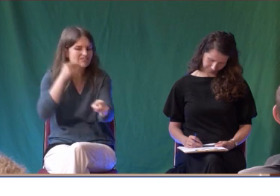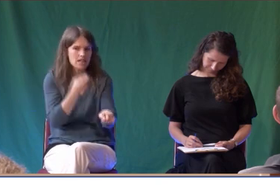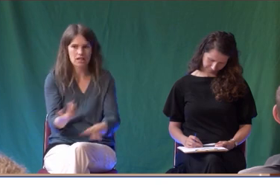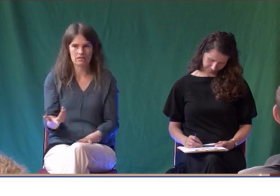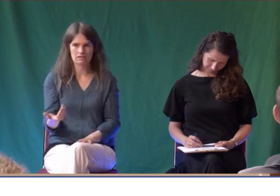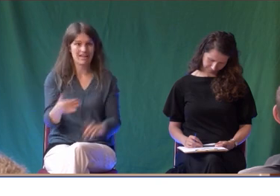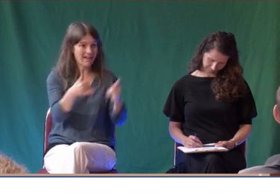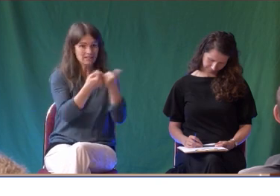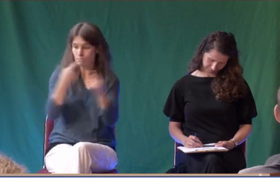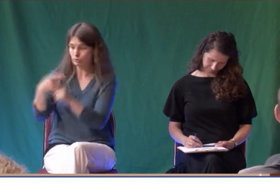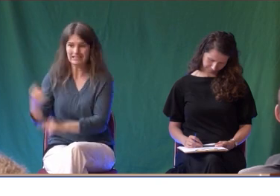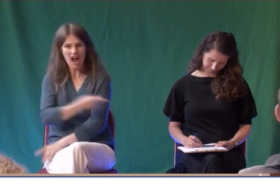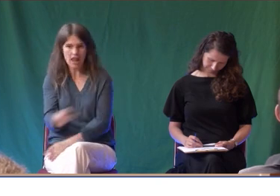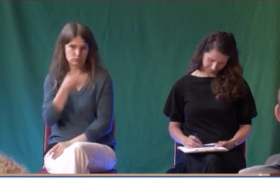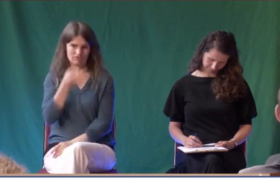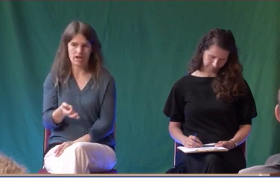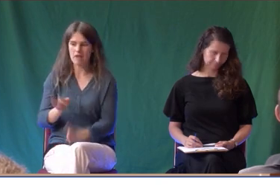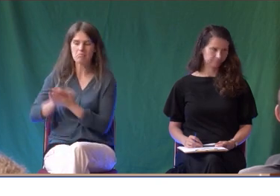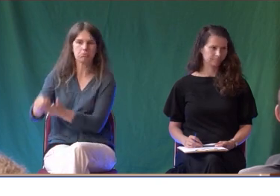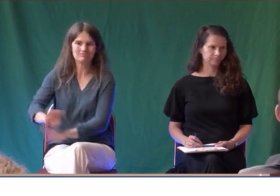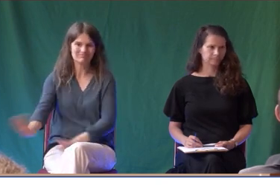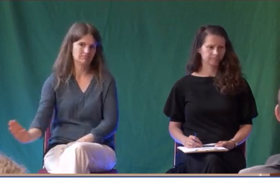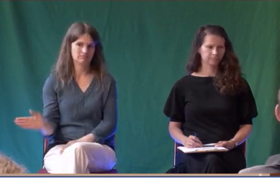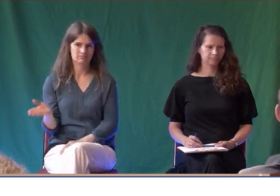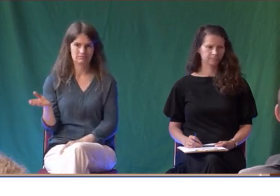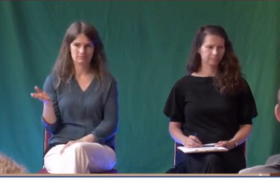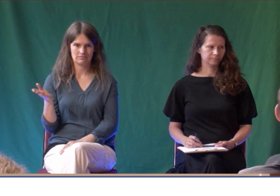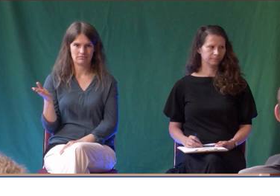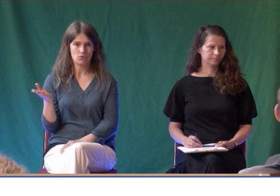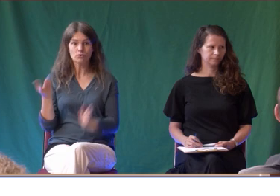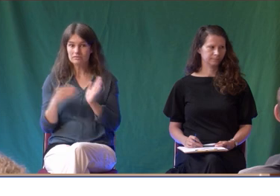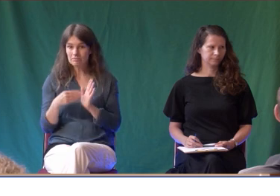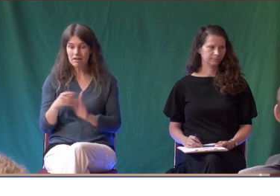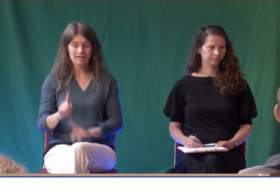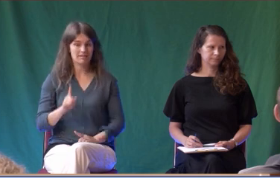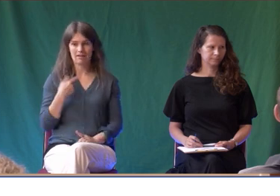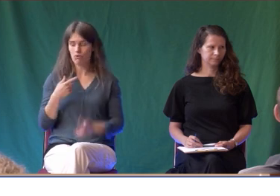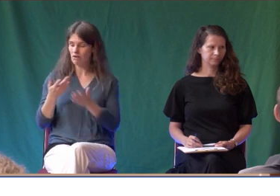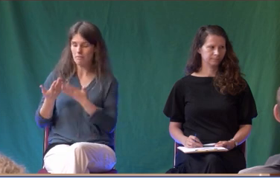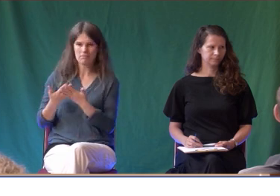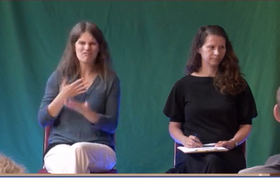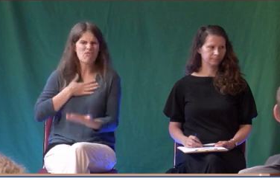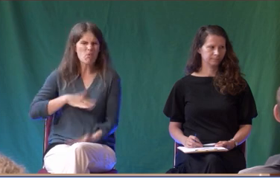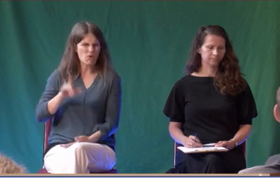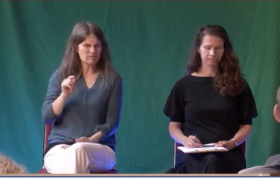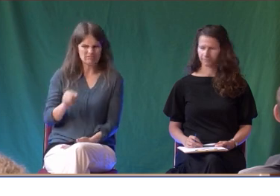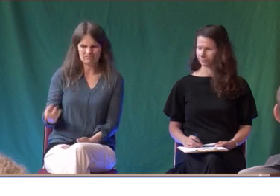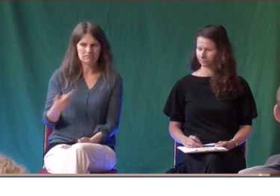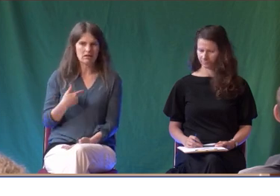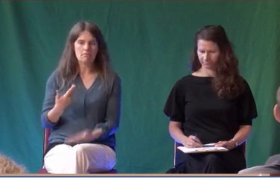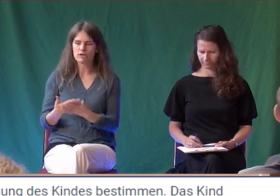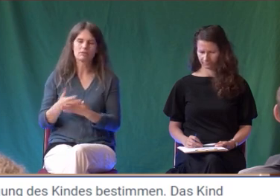die Kinder und es steht drin sozusagen dass zum dass das Wohl des Kindes dann beeinträchtigt ist wenn das Kind